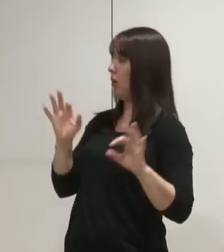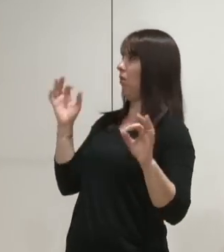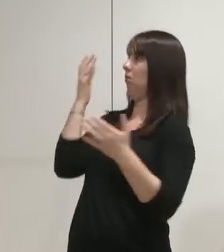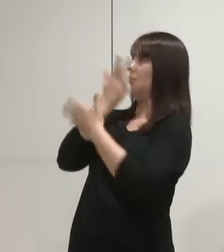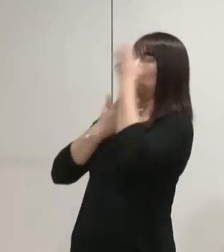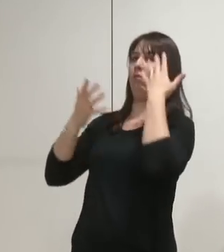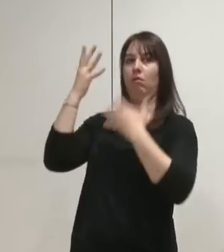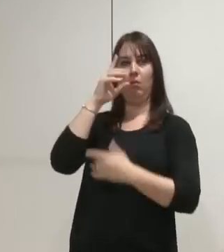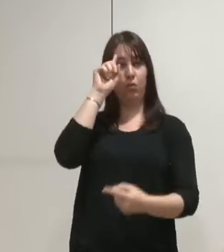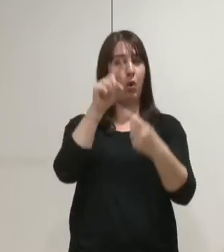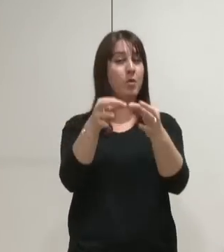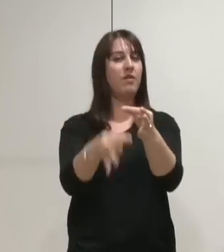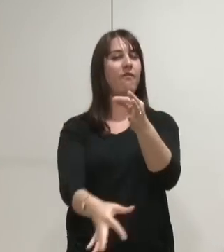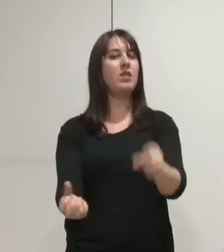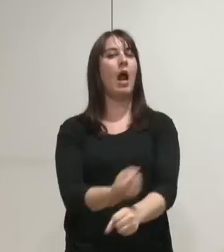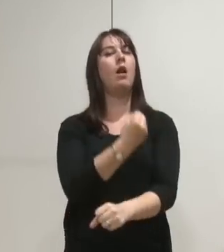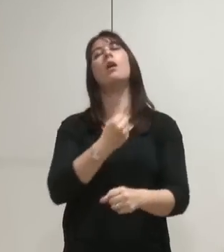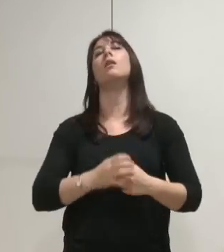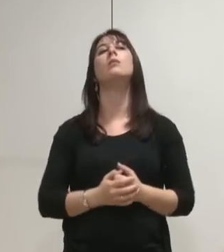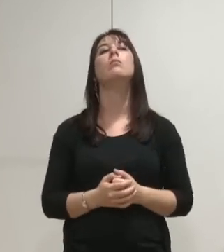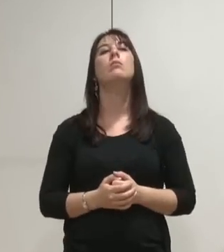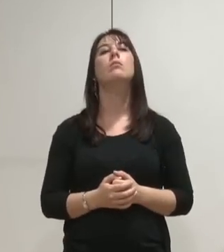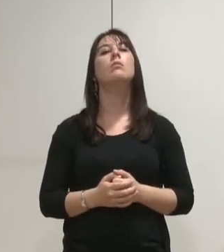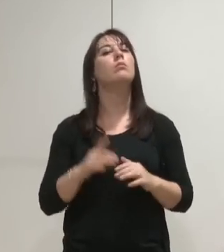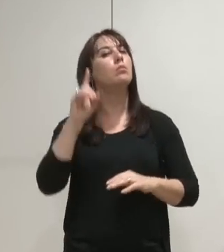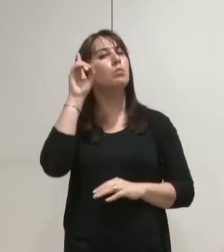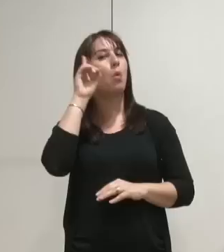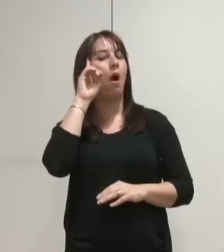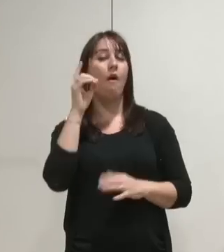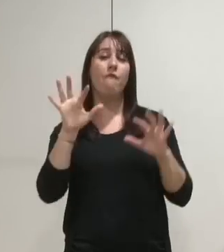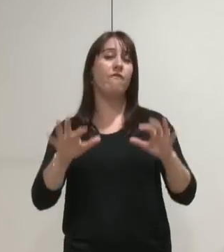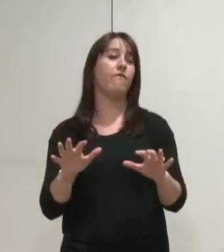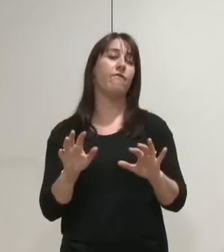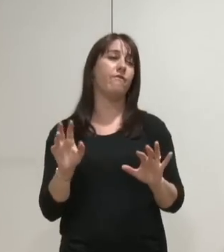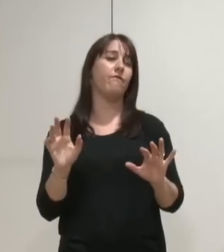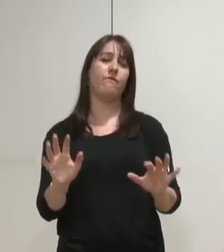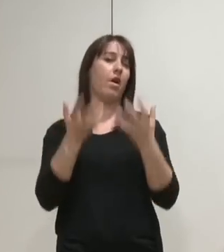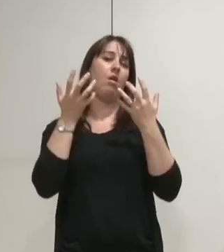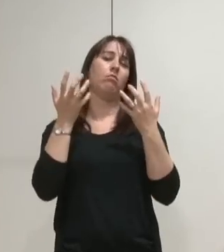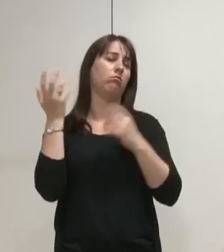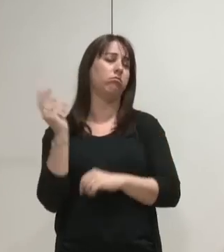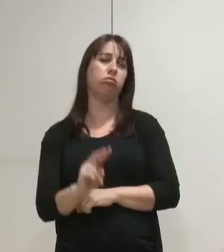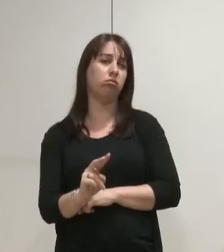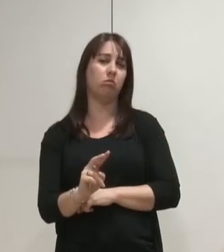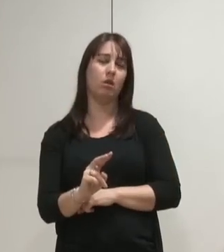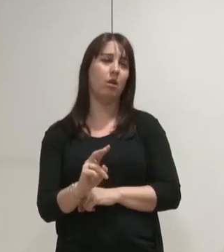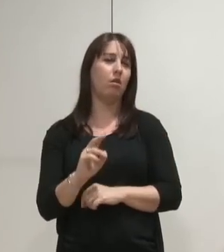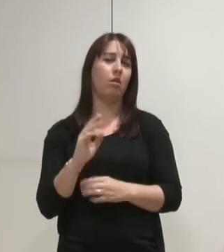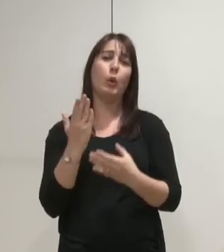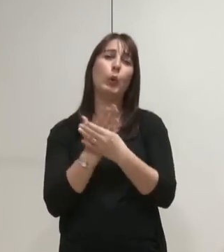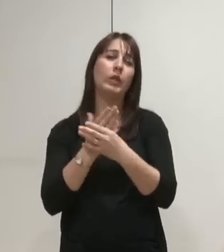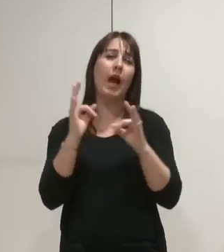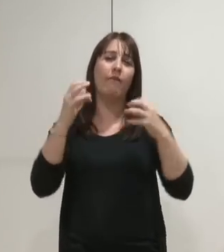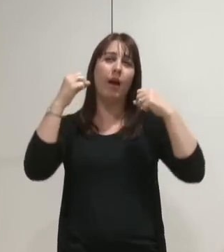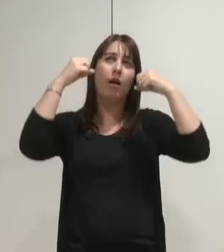finalité parce que ce qui frappe dans cette affaire c'est que on a bien compris que